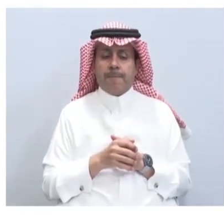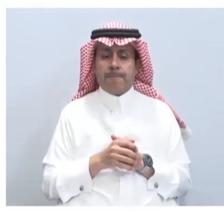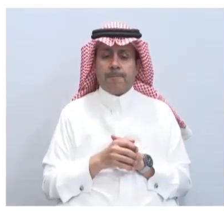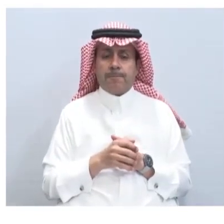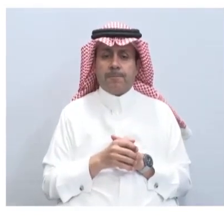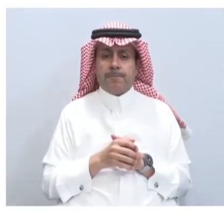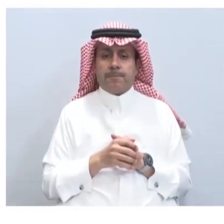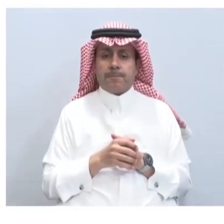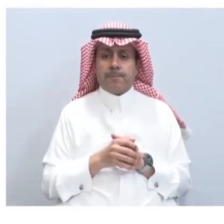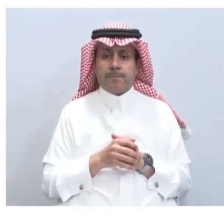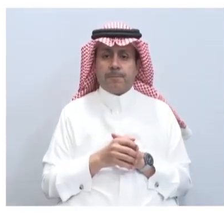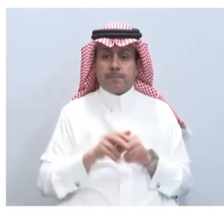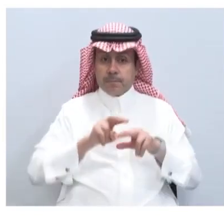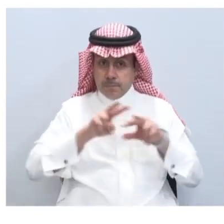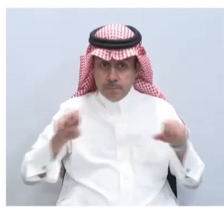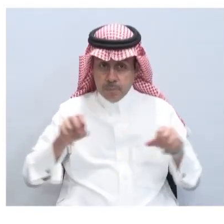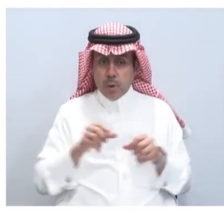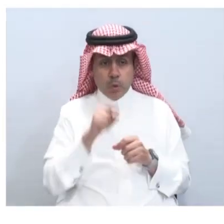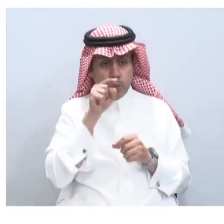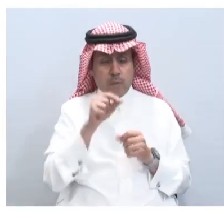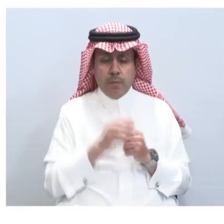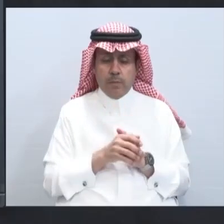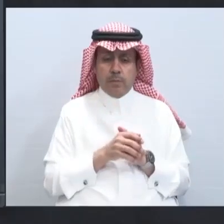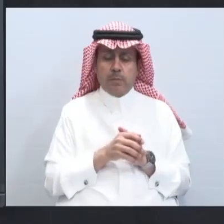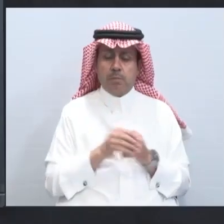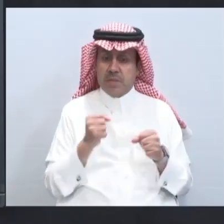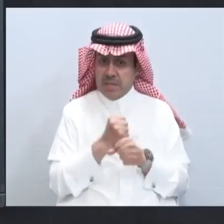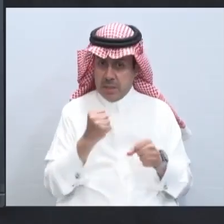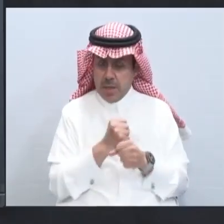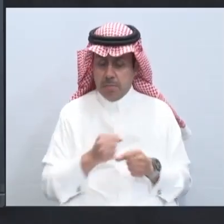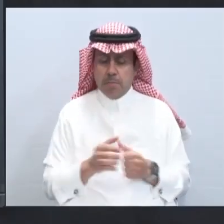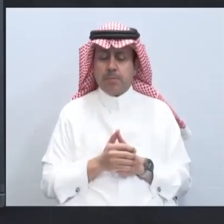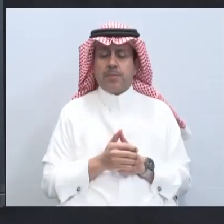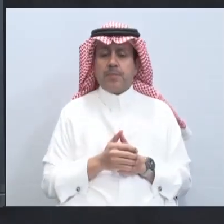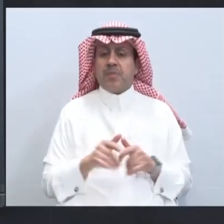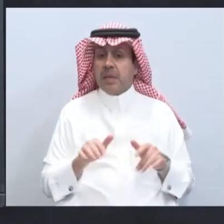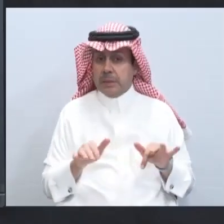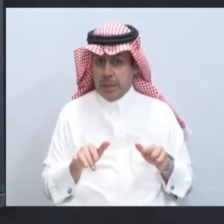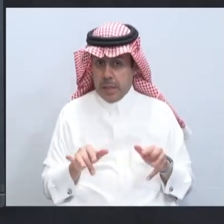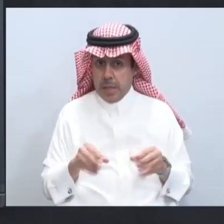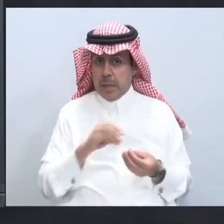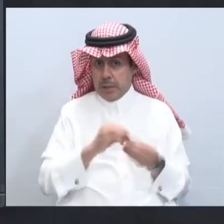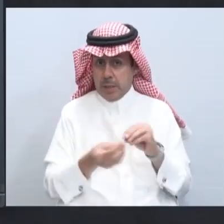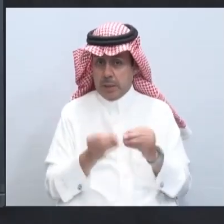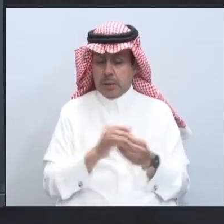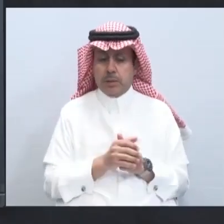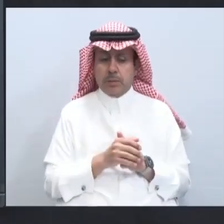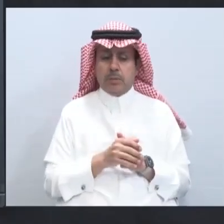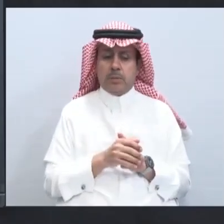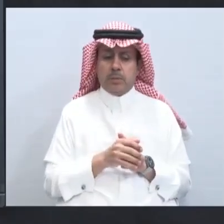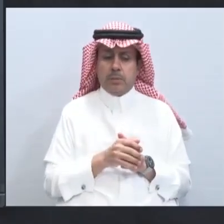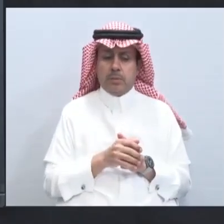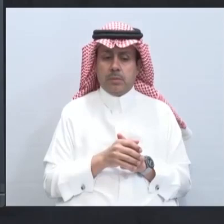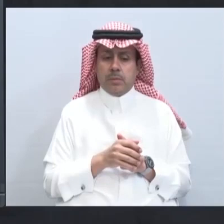يعني هذه المواقع باستخدام هذه التقنيات هذه الشبكات